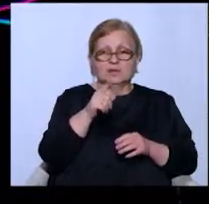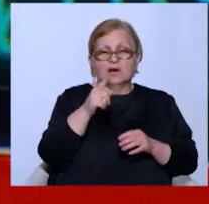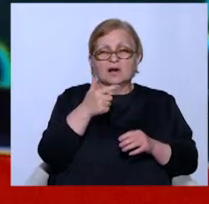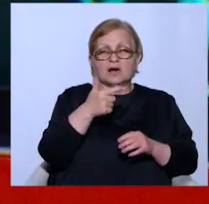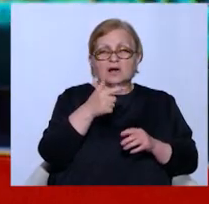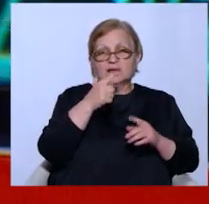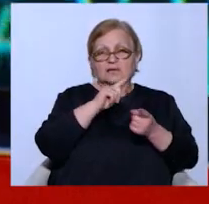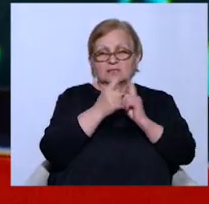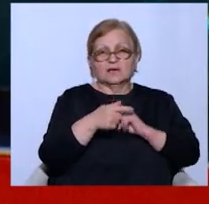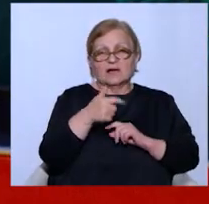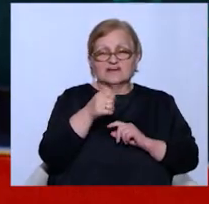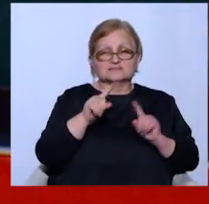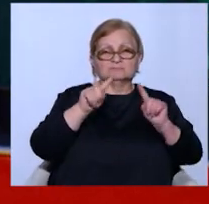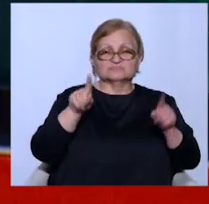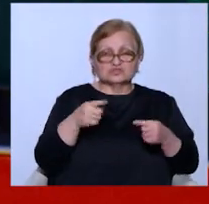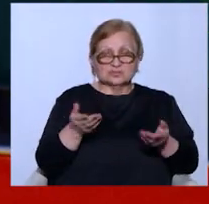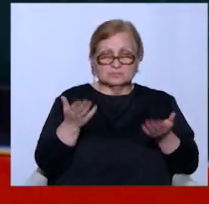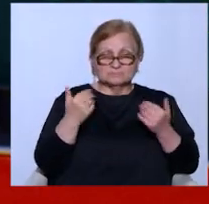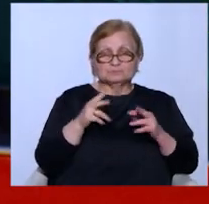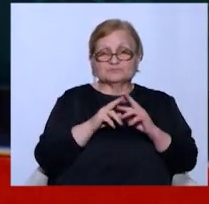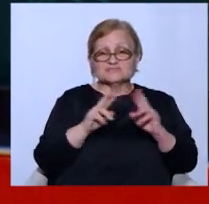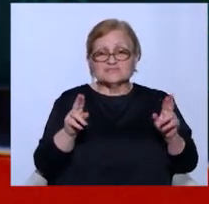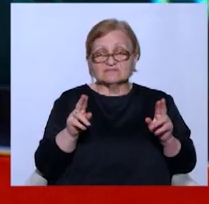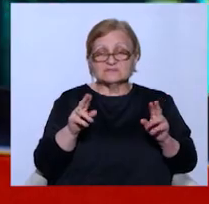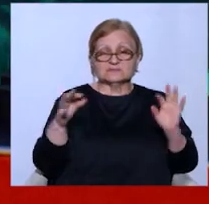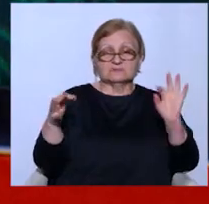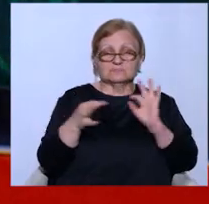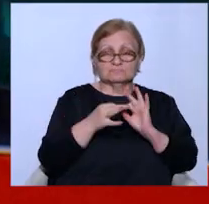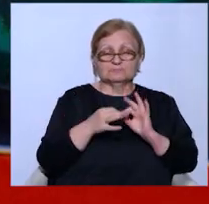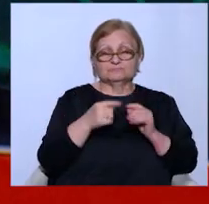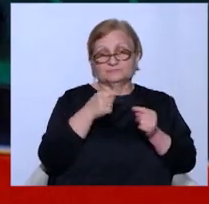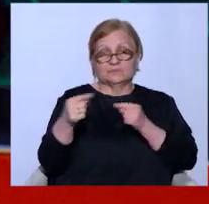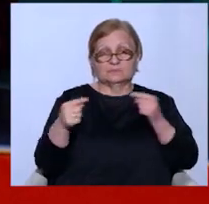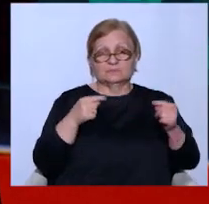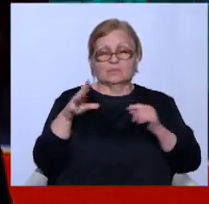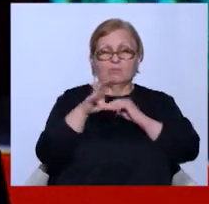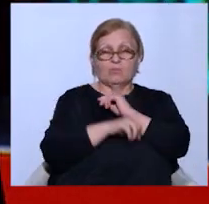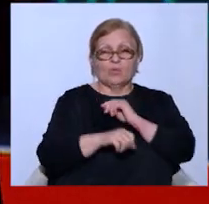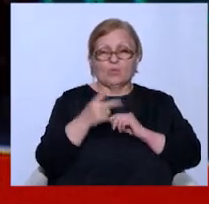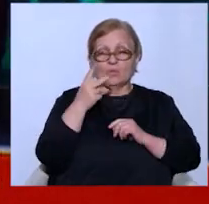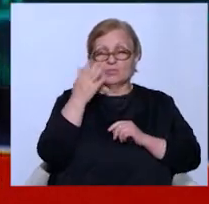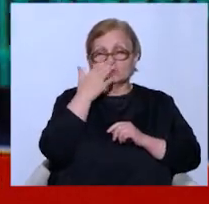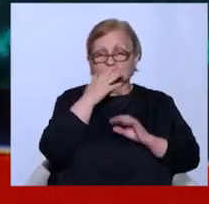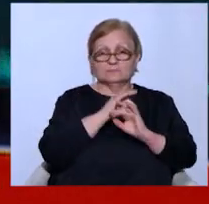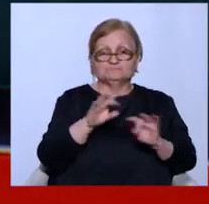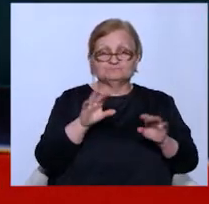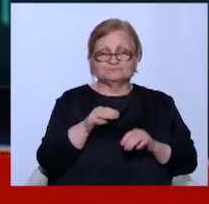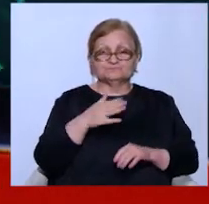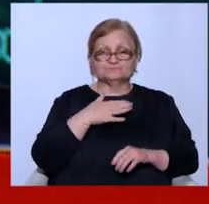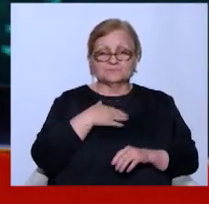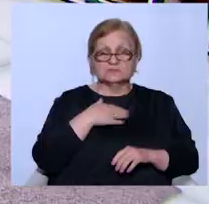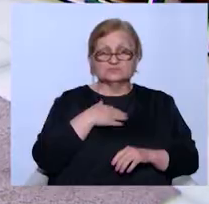გაერთნიშნელიანება, ფრჩხილების გახსნა, მსგავსი წევრების შეერთება, ანუ მთელი ის ოპერაციები, რადგანაც ბოლო ორი გაკვეთილი გესაუბრებოდით. აი ეს არის